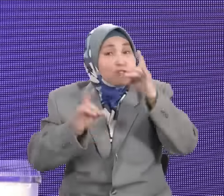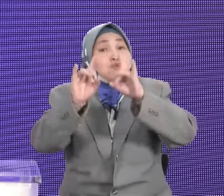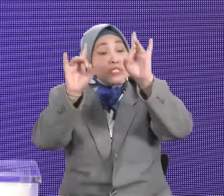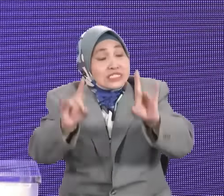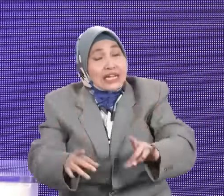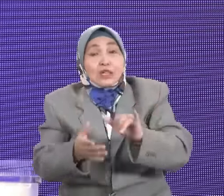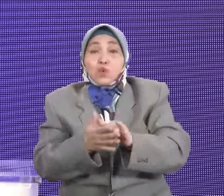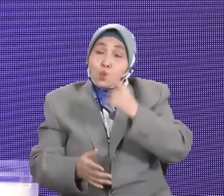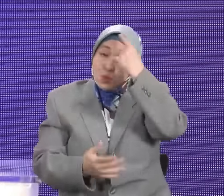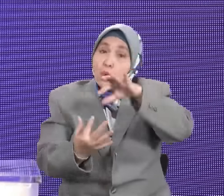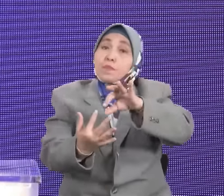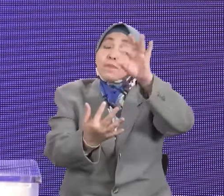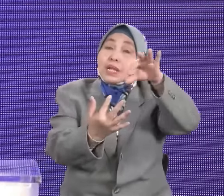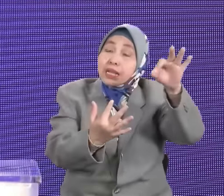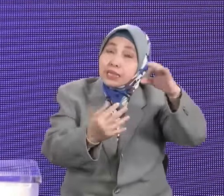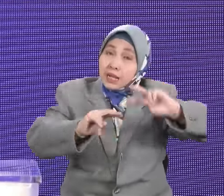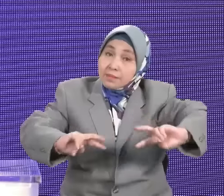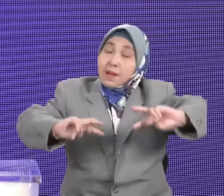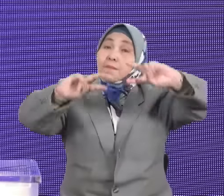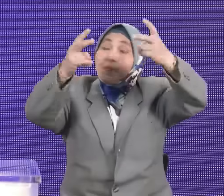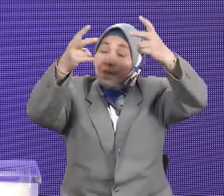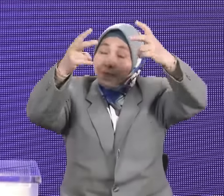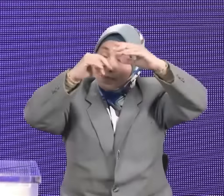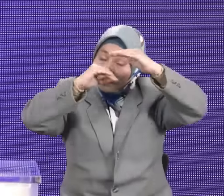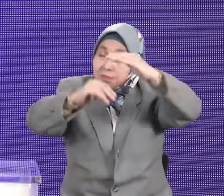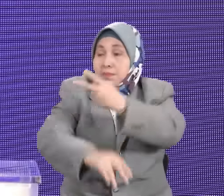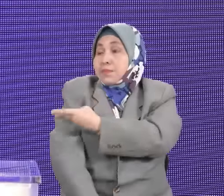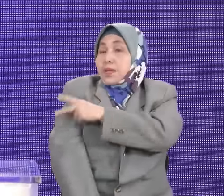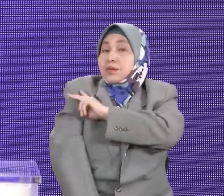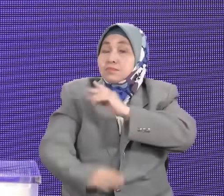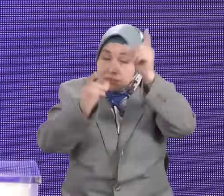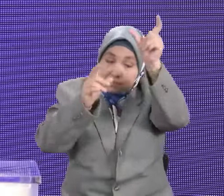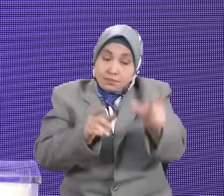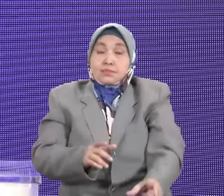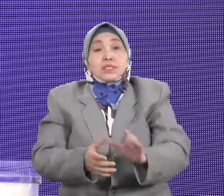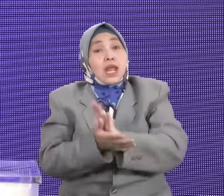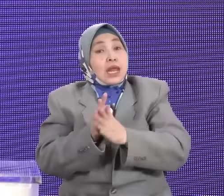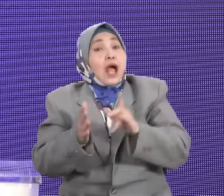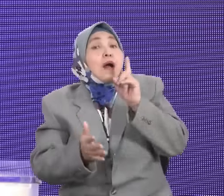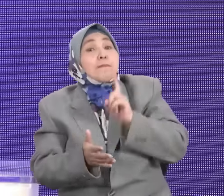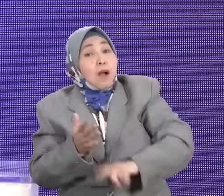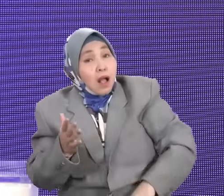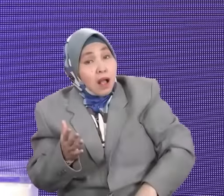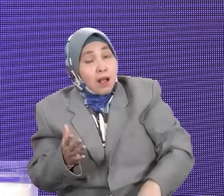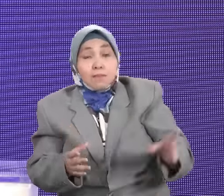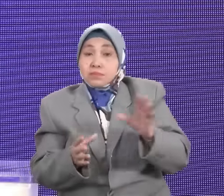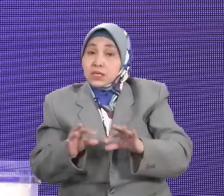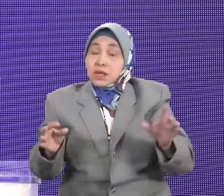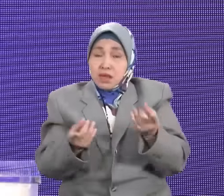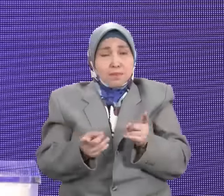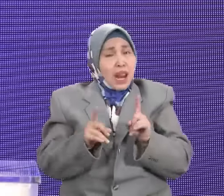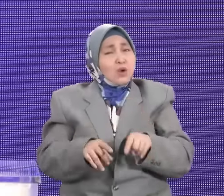adalah untuk memilih dan menaikkan taraf pangkat se seseorang baik jadi Apakah peristiwa yang